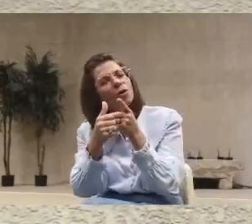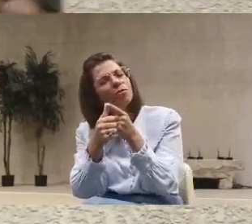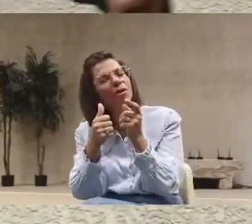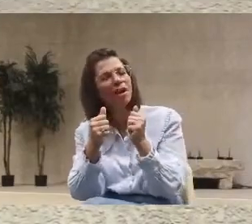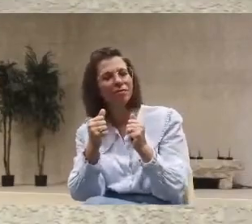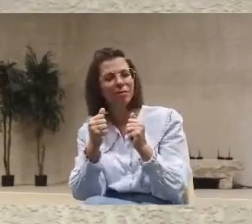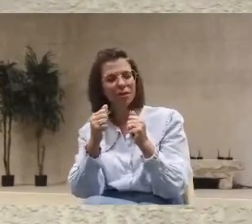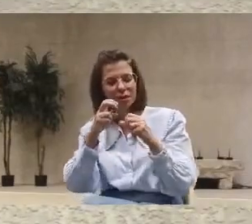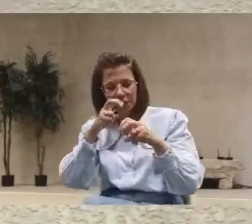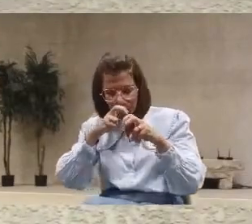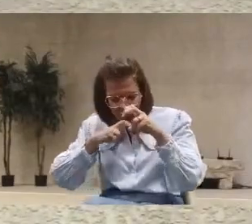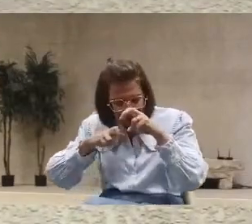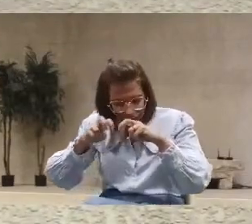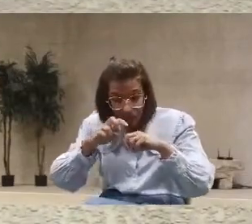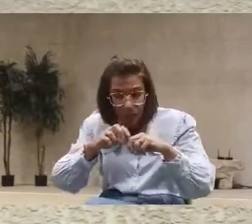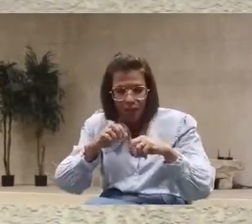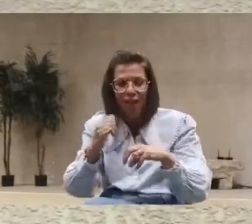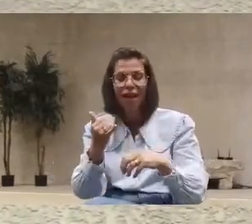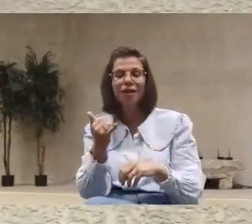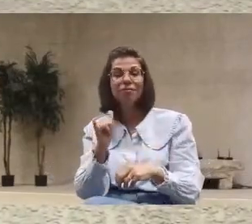chercher celui qui est roi,